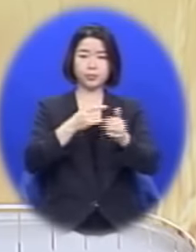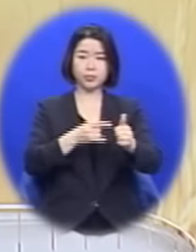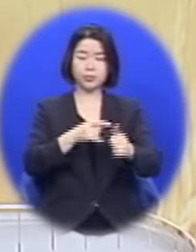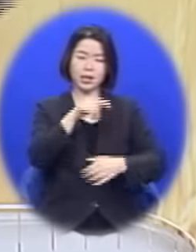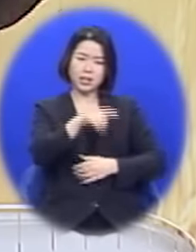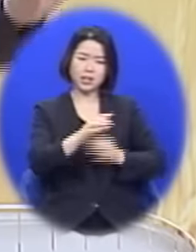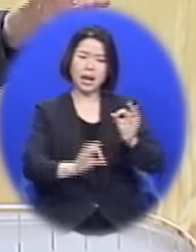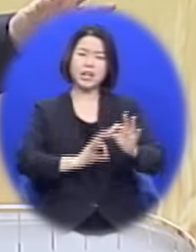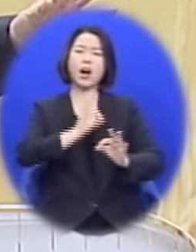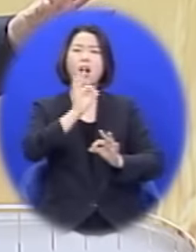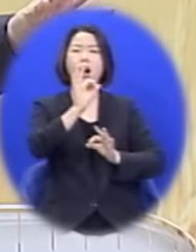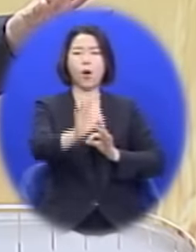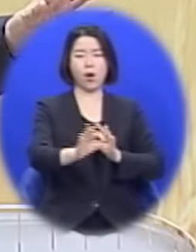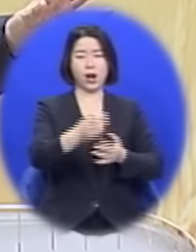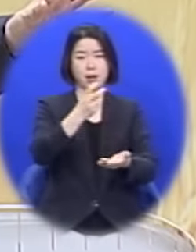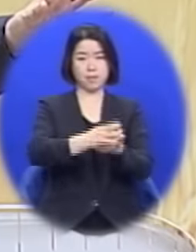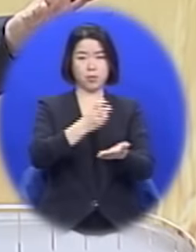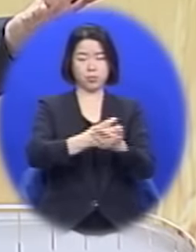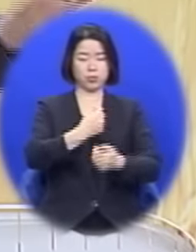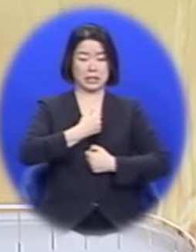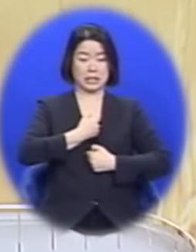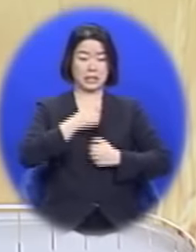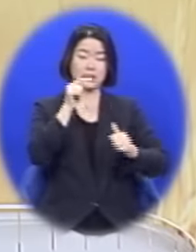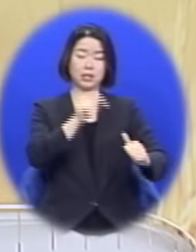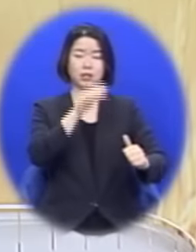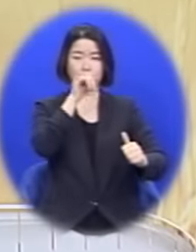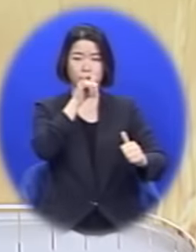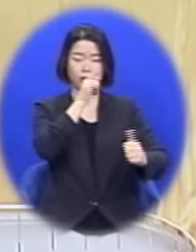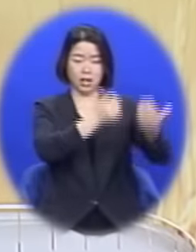이걸 영원한 규례로 지키라는 거예요.